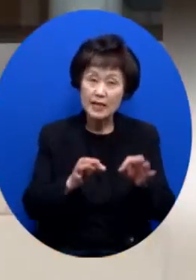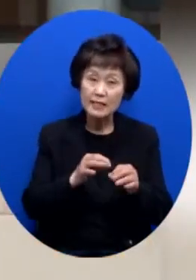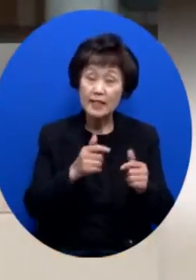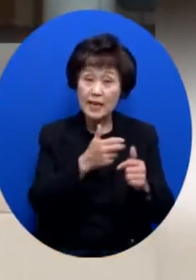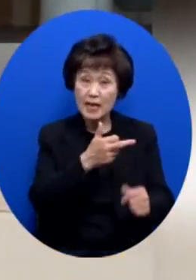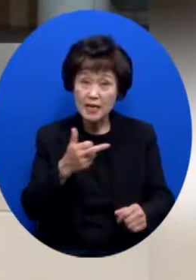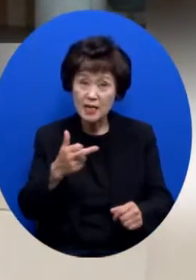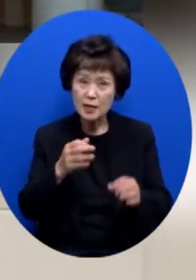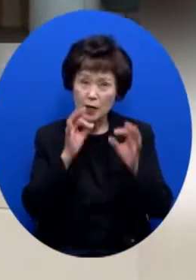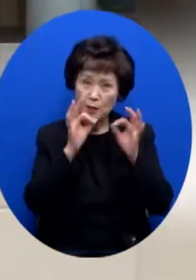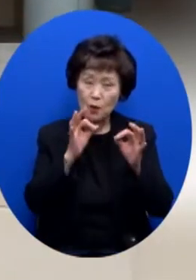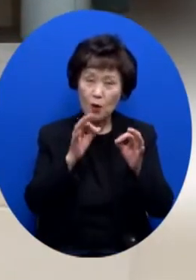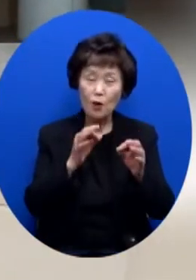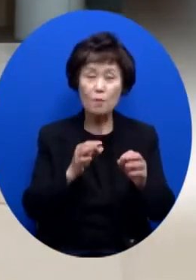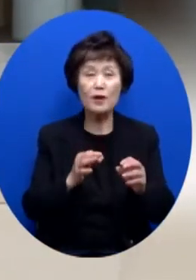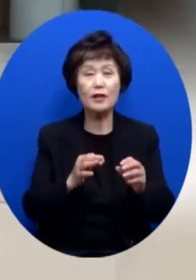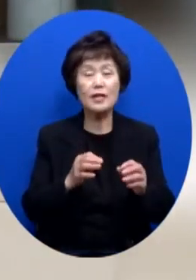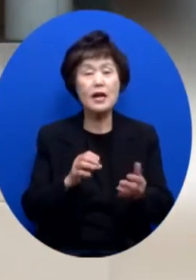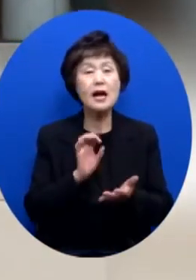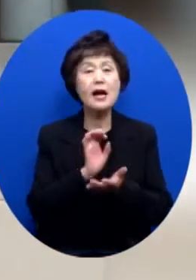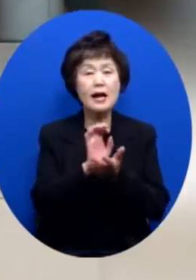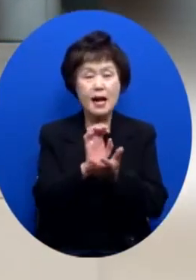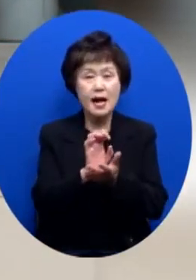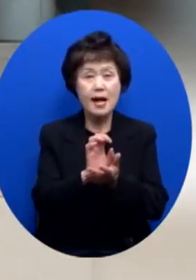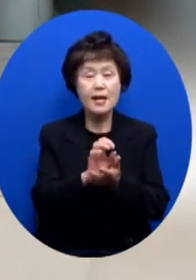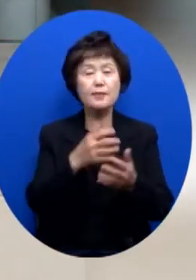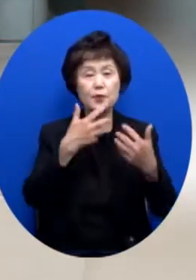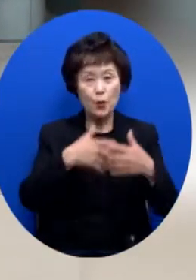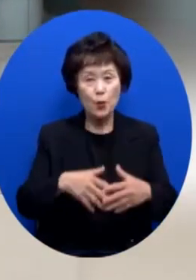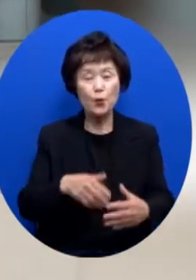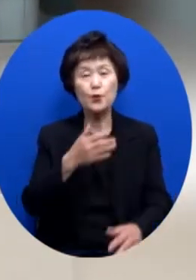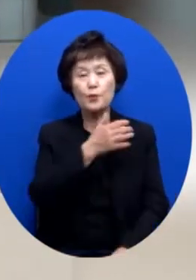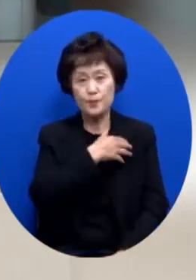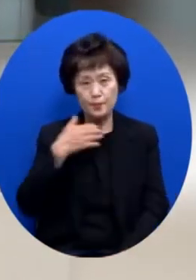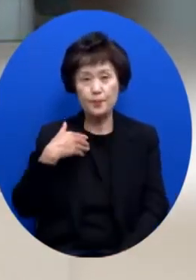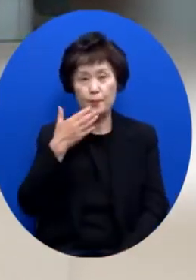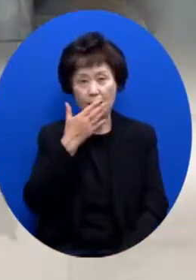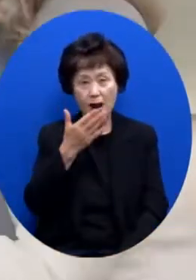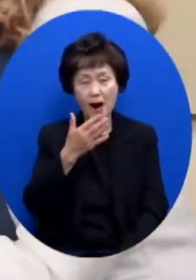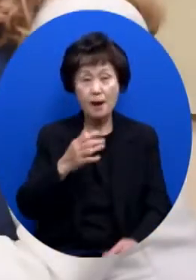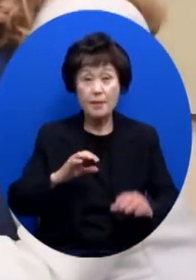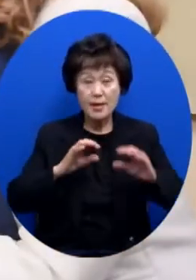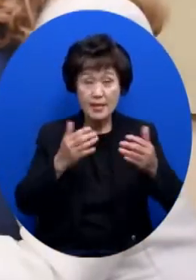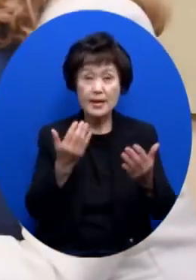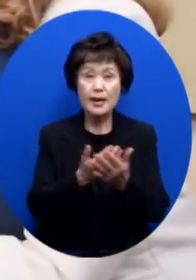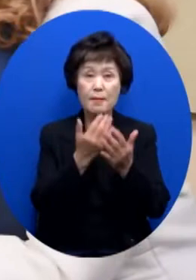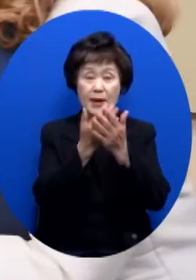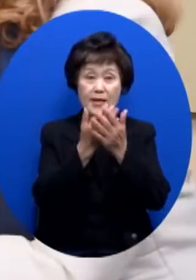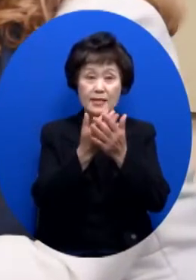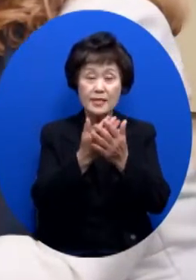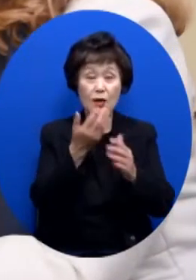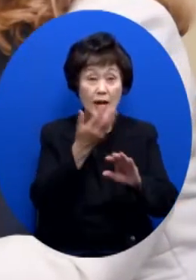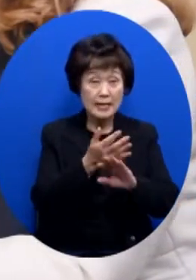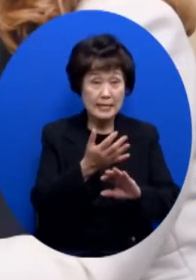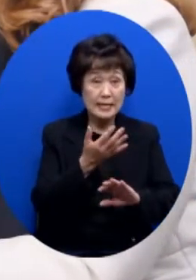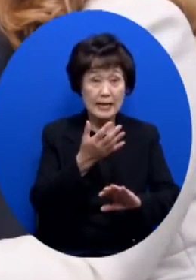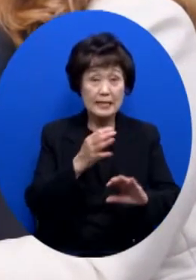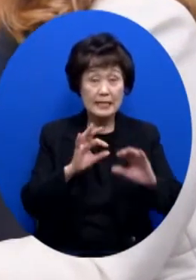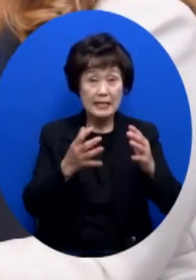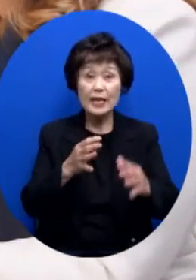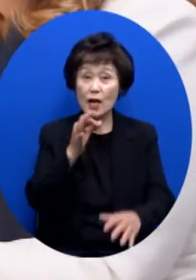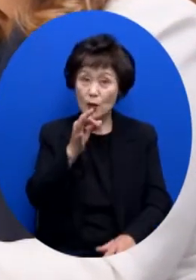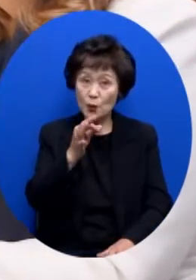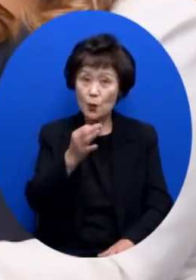강국으로 세계 국채지수 가입 여건이 충분히 조성됐다며 국채시장 발전이나 외화자금 유출입 상황을 고려할 때